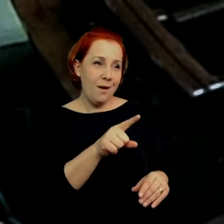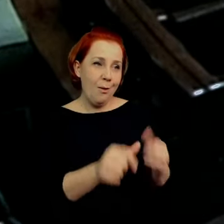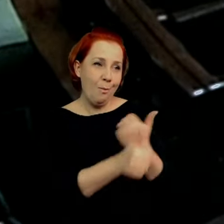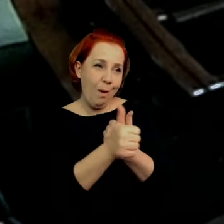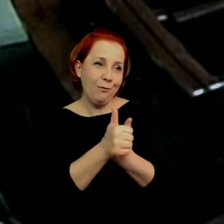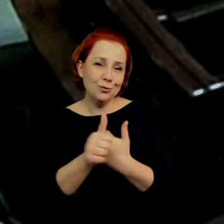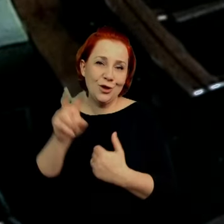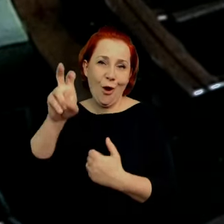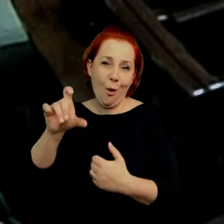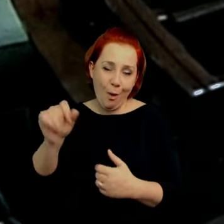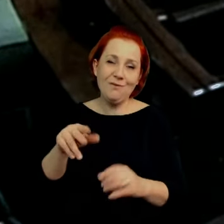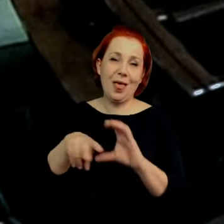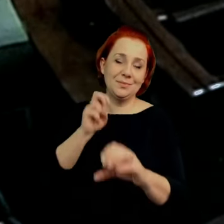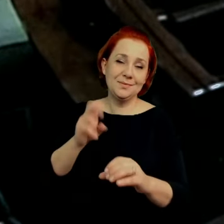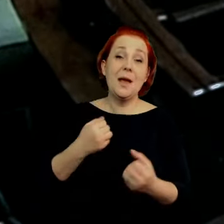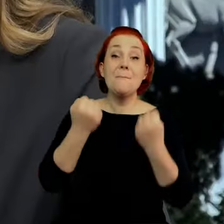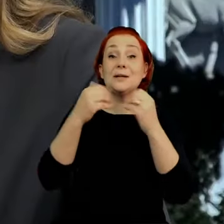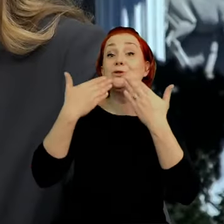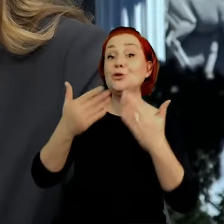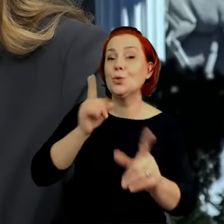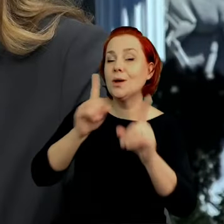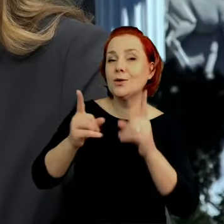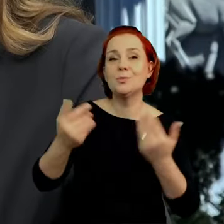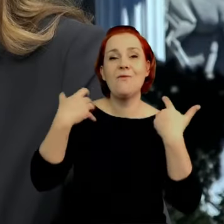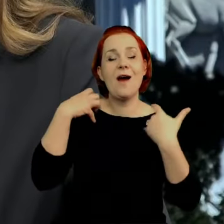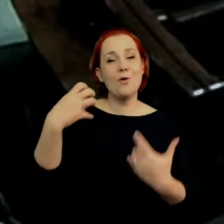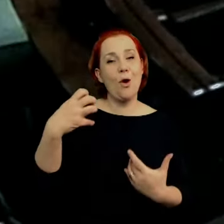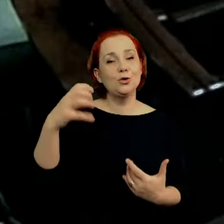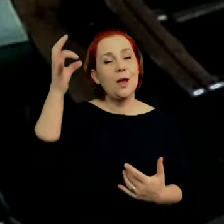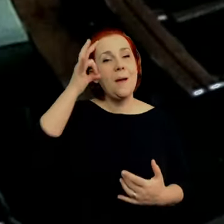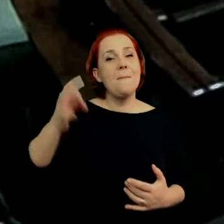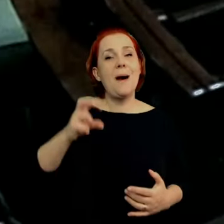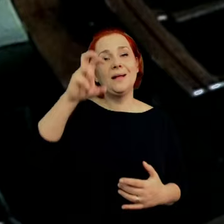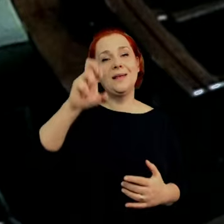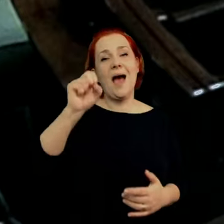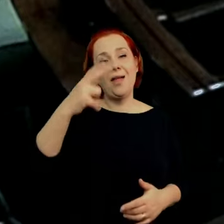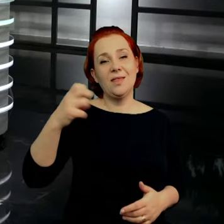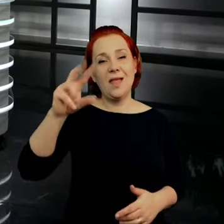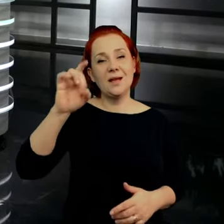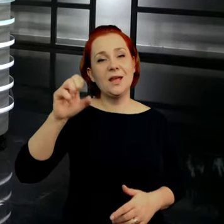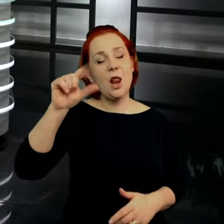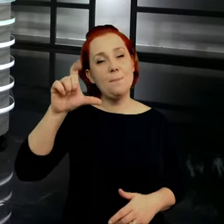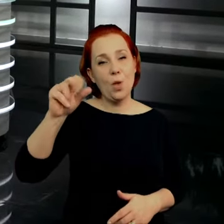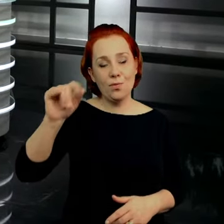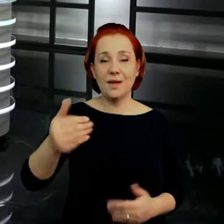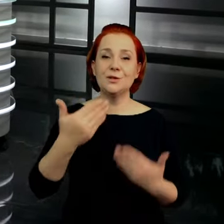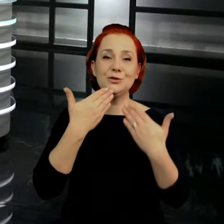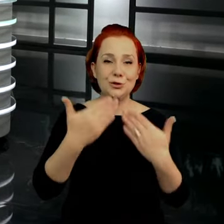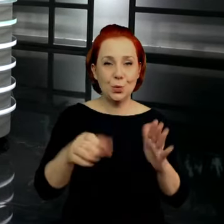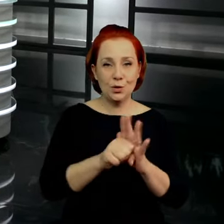dziękuję za rozmowę. Naszym gościem dzisiaj była Hanna Gill-Piątek. Ja się z państwem żegnam. Renata Grochal, do zobaczenia za tydzień.